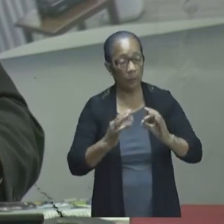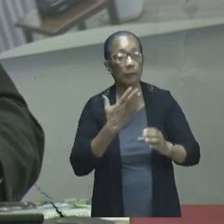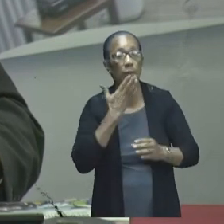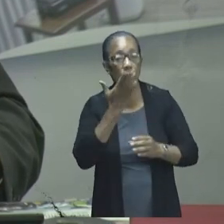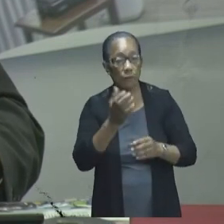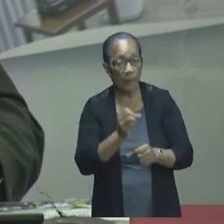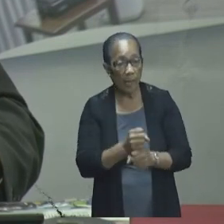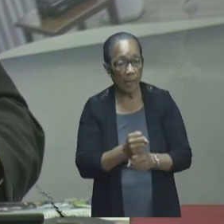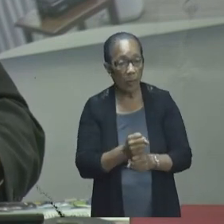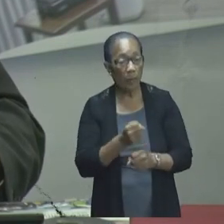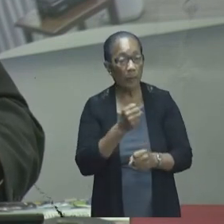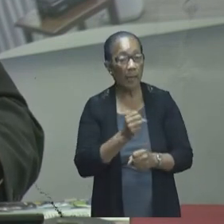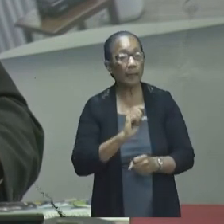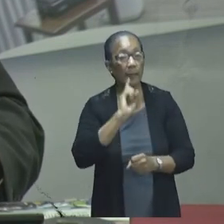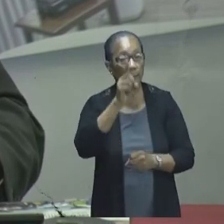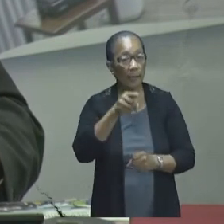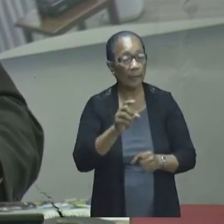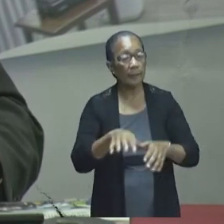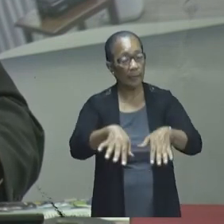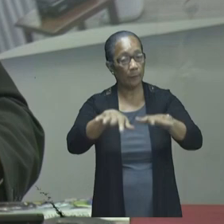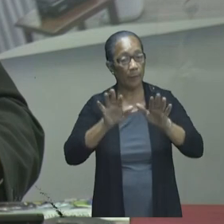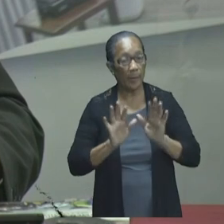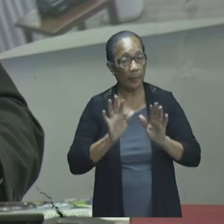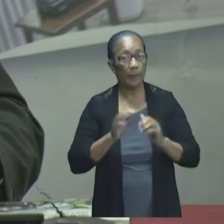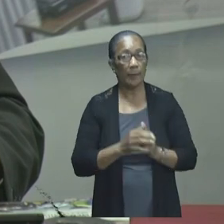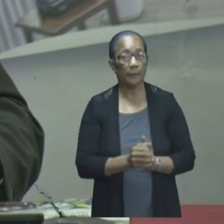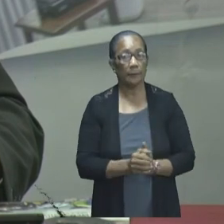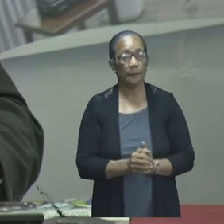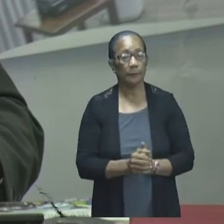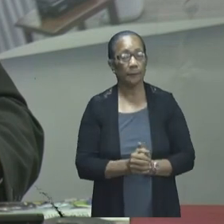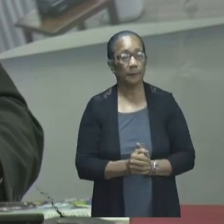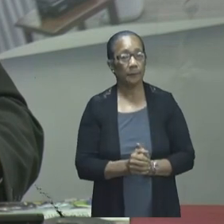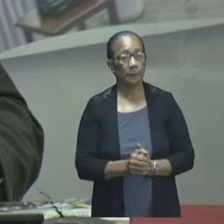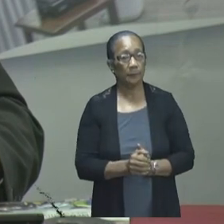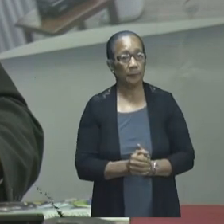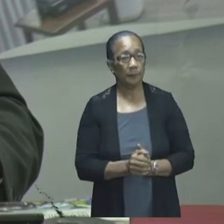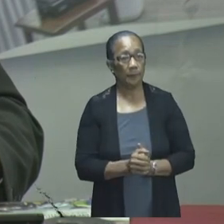gaan echt bang parlement dus het staat op agenda